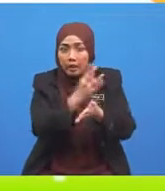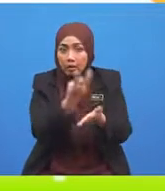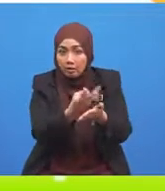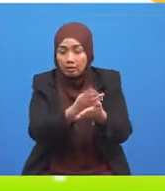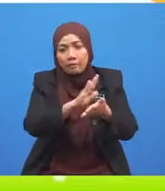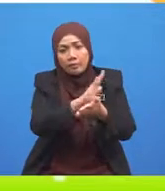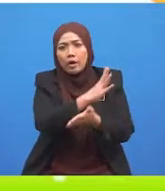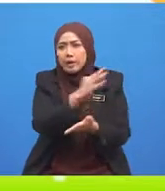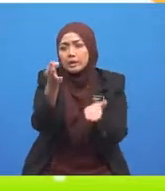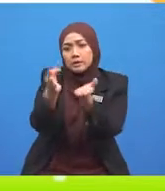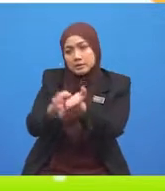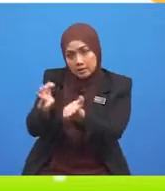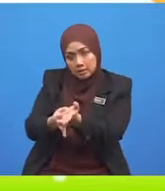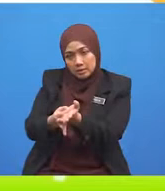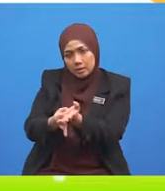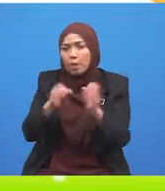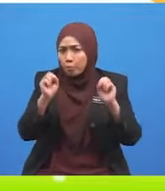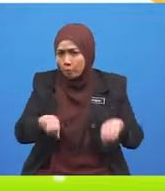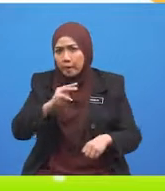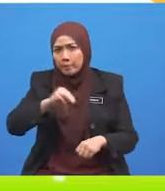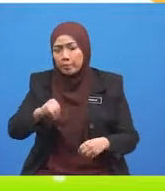Boleh murid-murid bantu cikgu